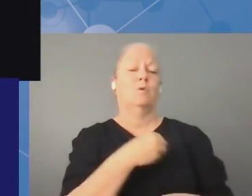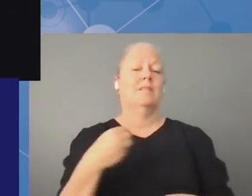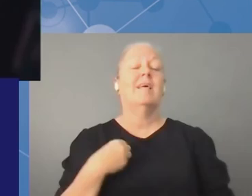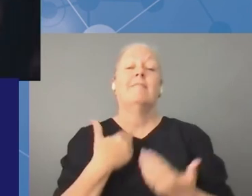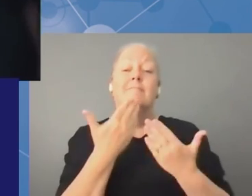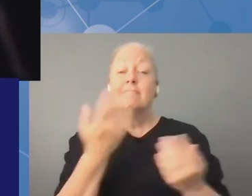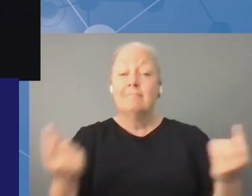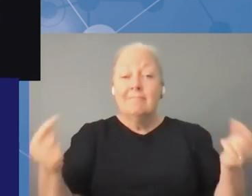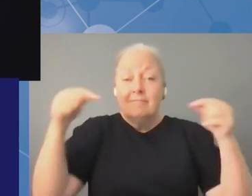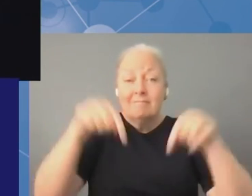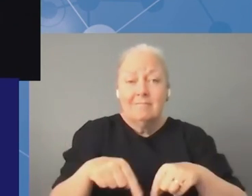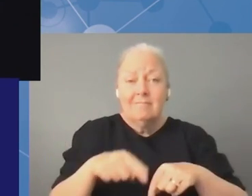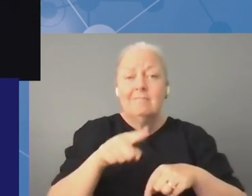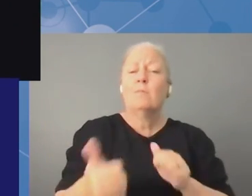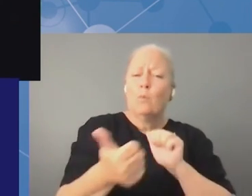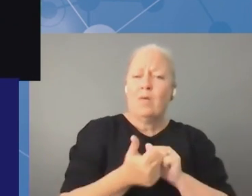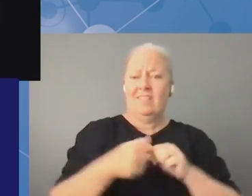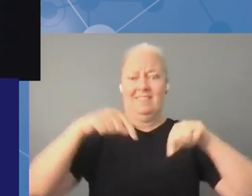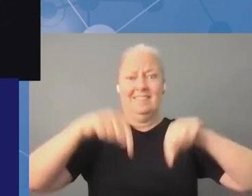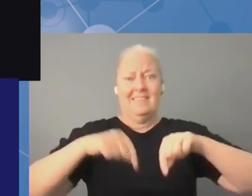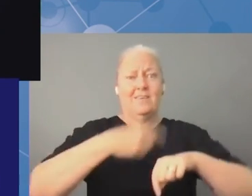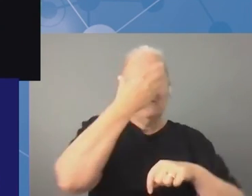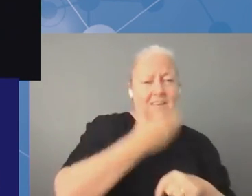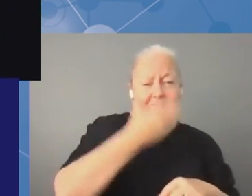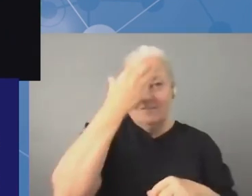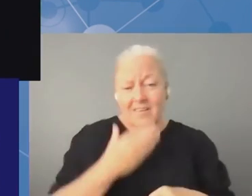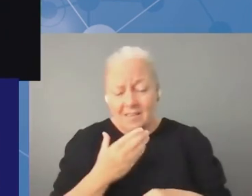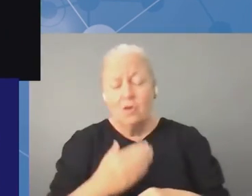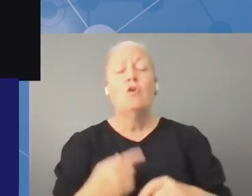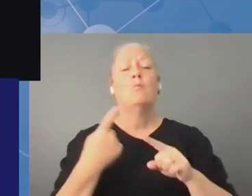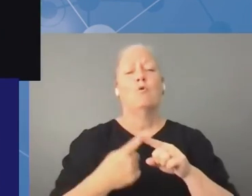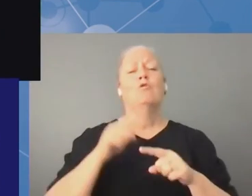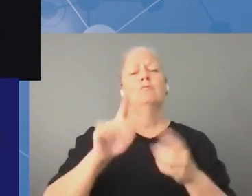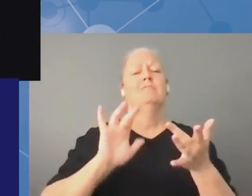высказываюсь как человек из страны,